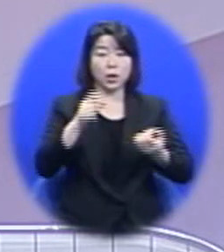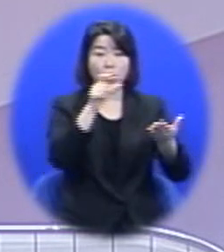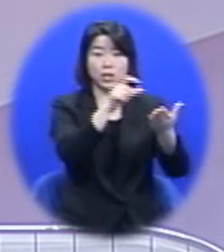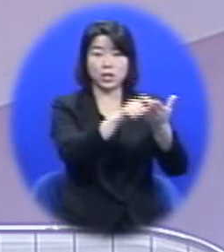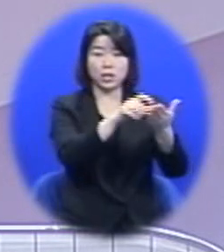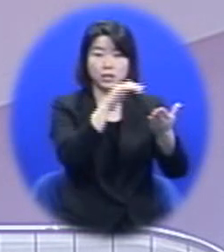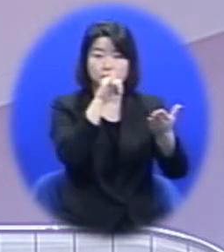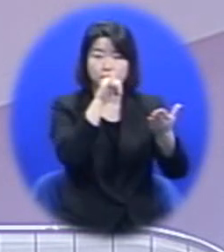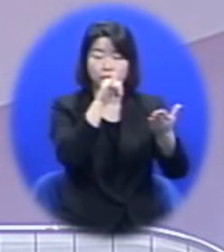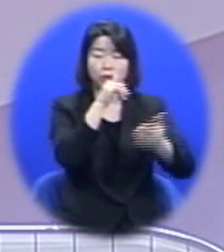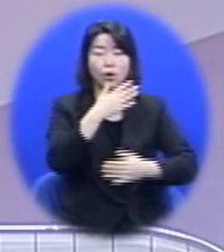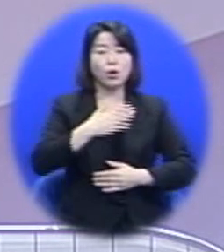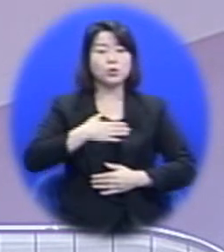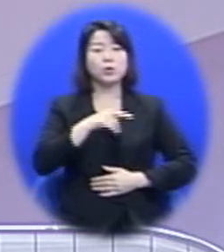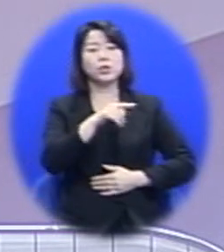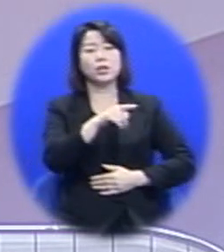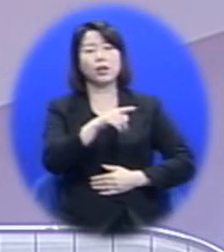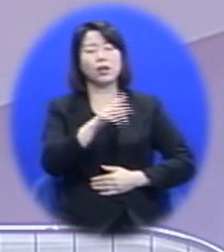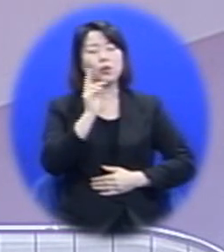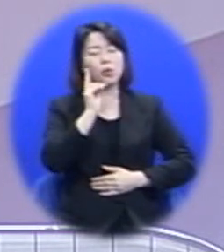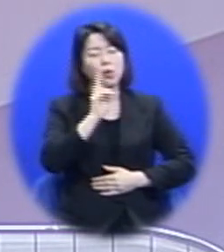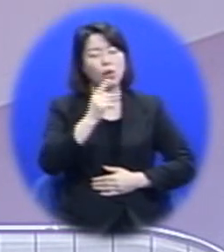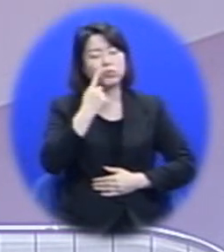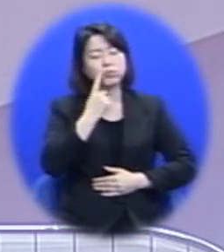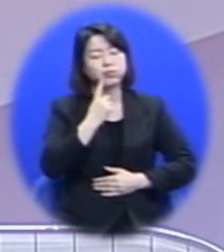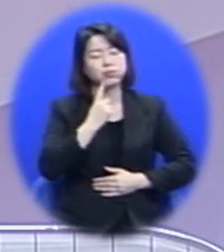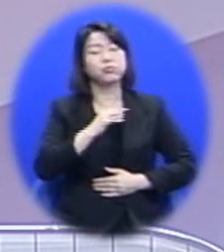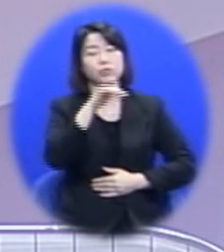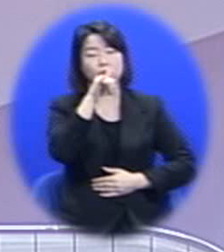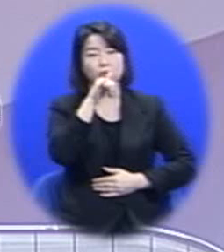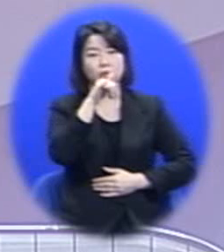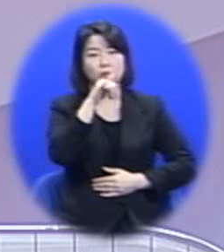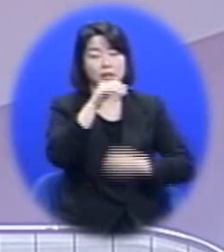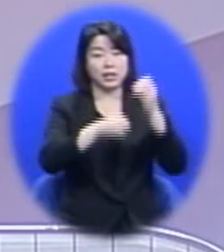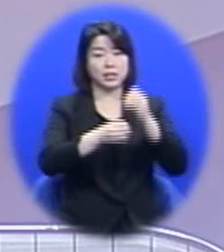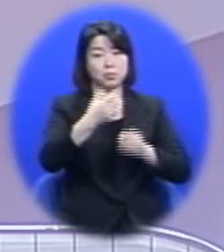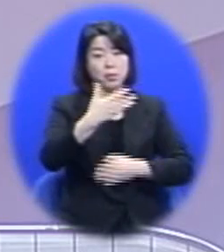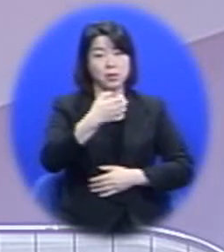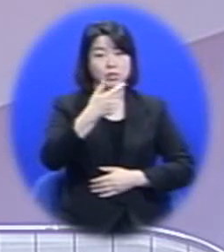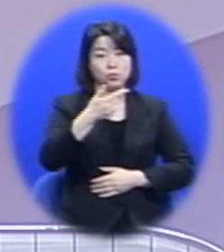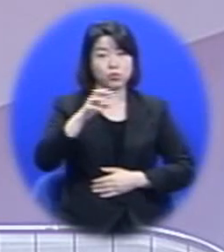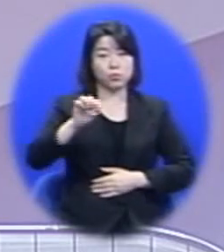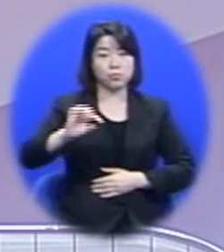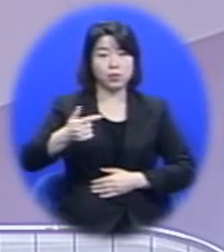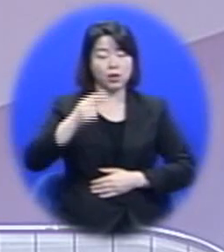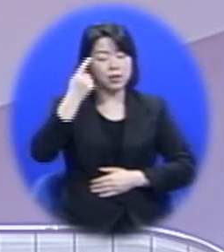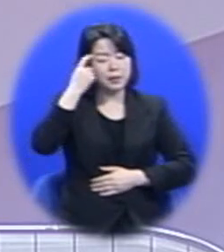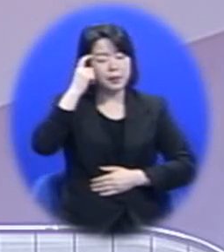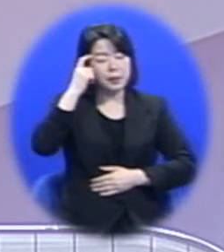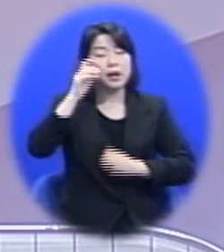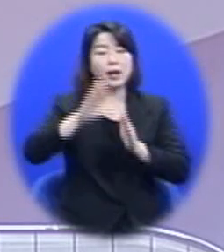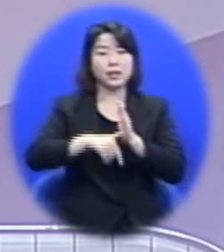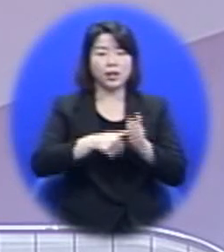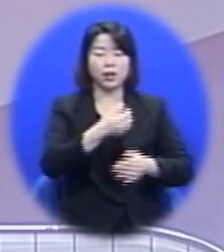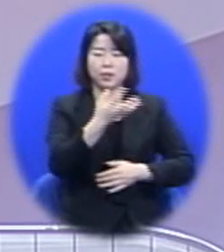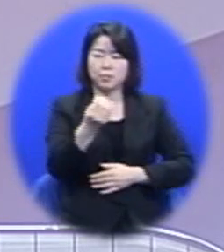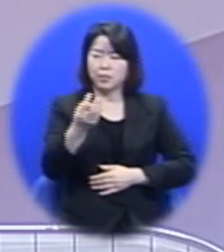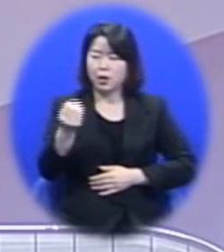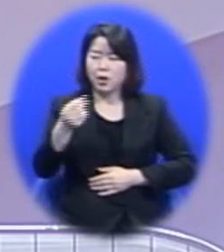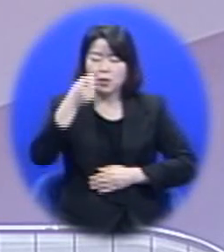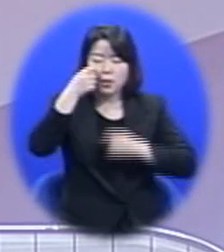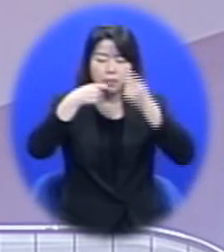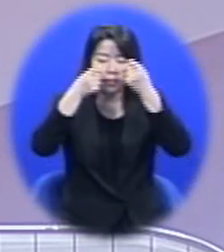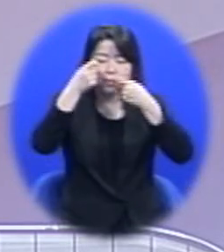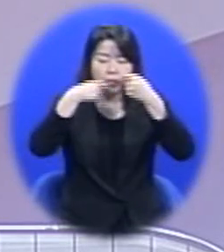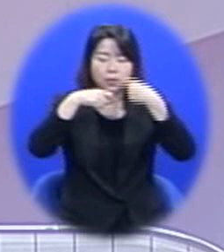저는 그게 너무 부러웠습니다. 시편 86편을 묵상하면서 여러 번 눈물이